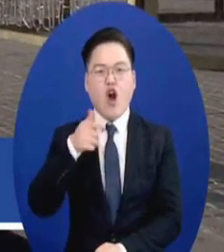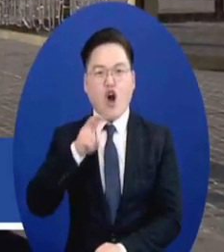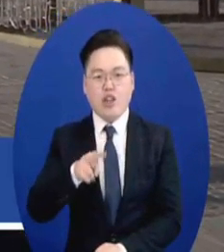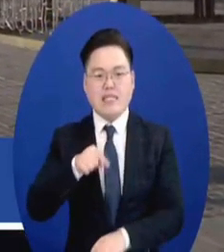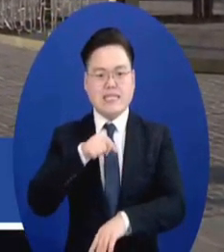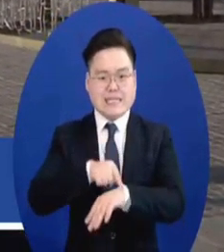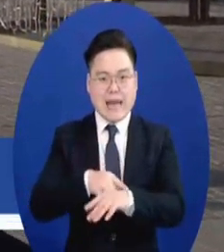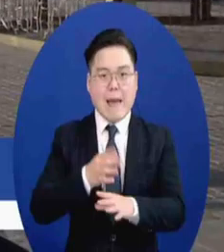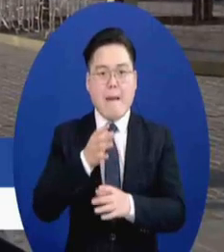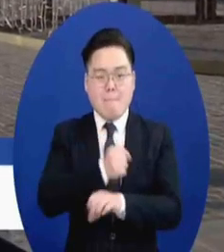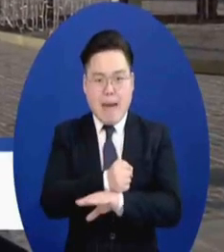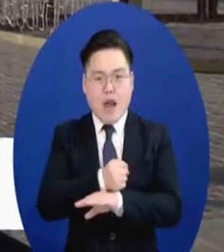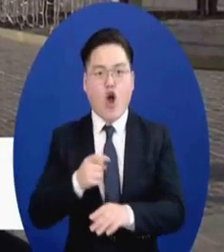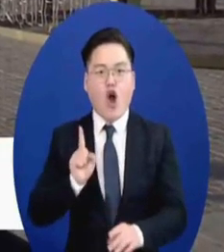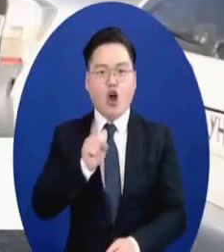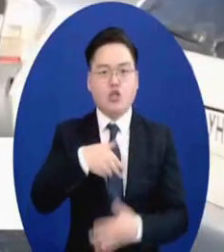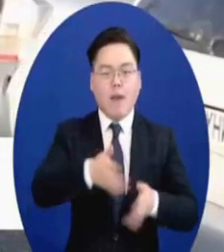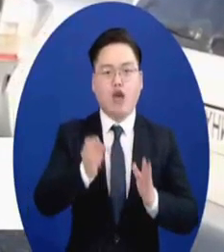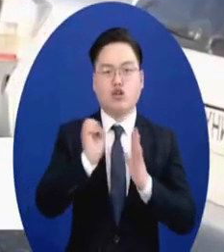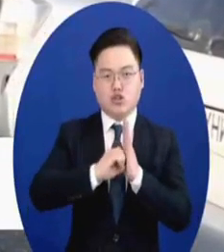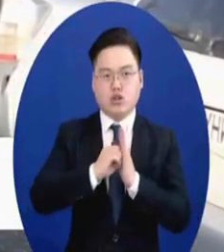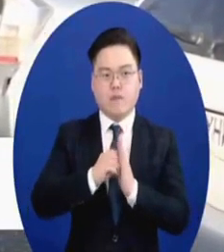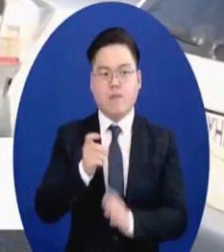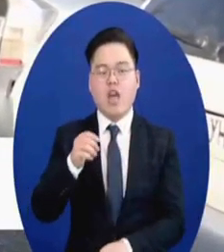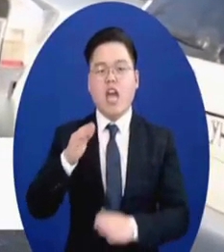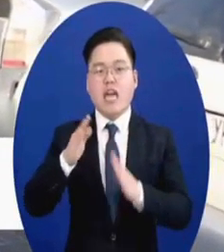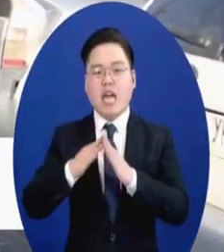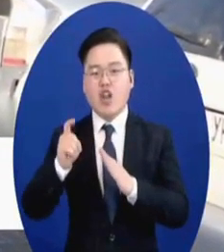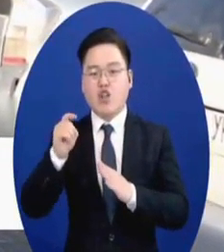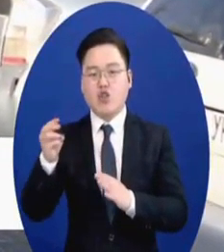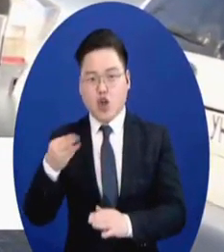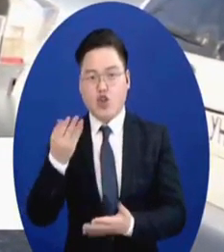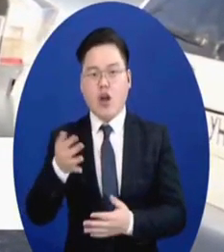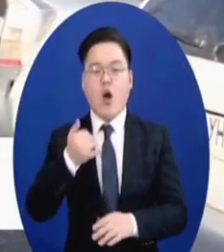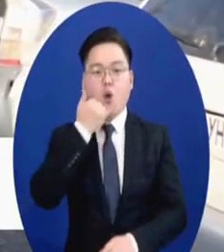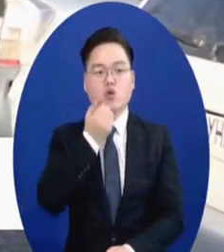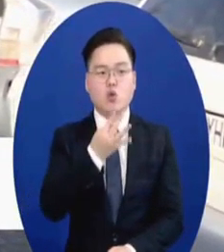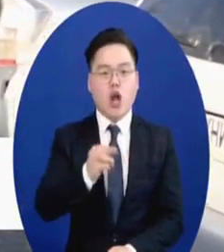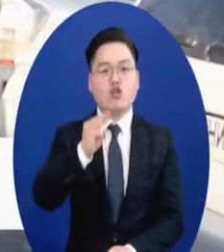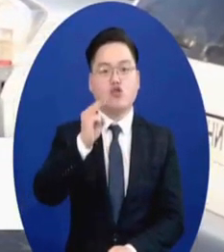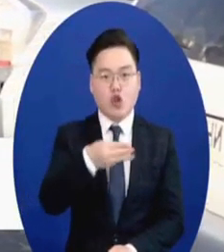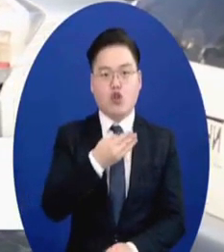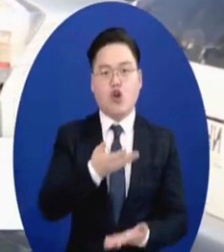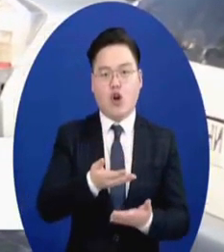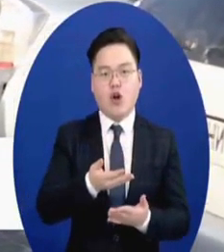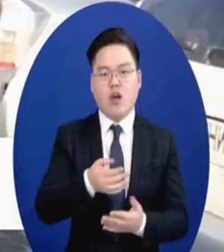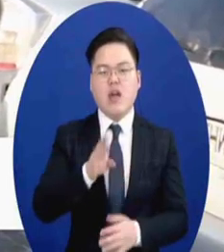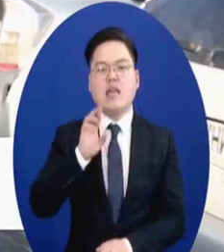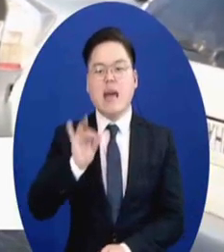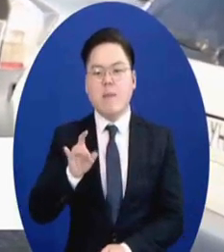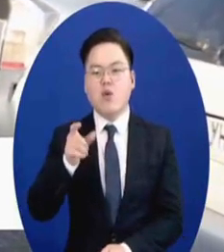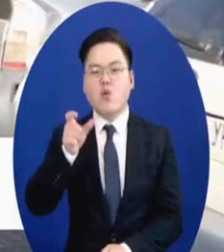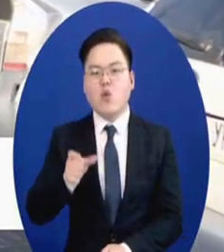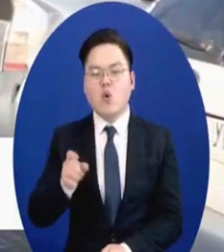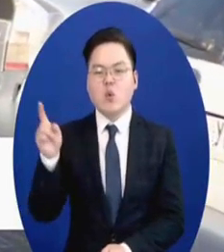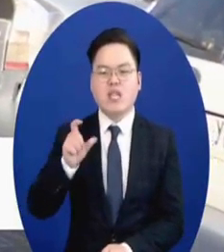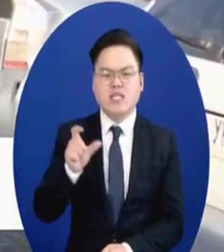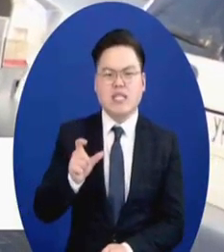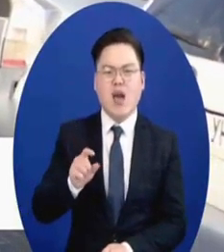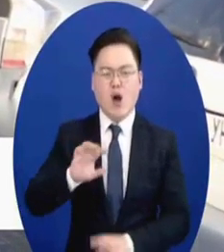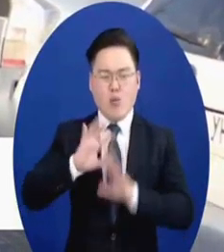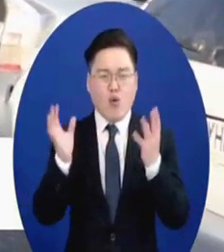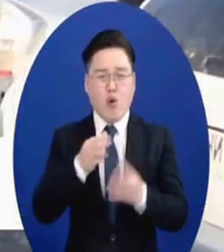нь л авчирдаг болчихно гэдгээр олж байна. Хаяг нь тодорхой, гар утсан тодорхой, яг ямар хүн хүргэж ир хизээ гэдэг нь тодорхой